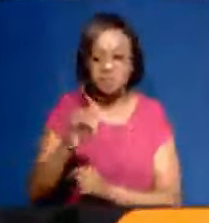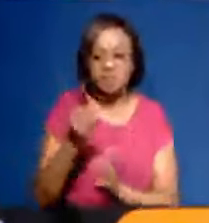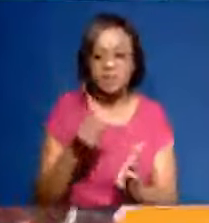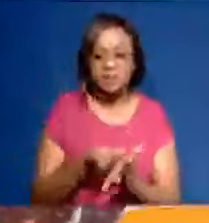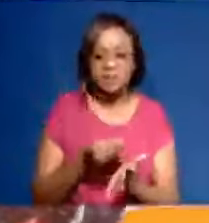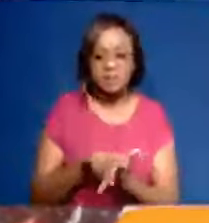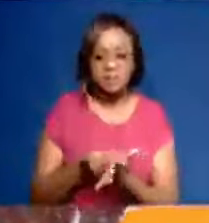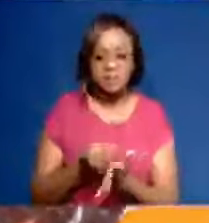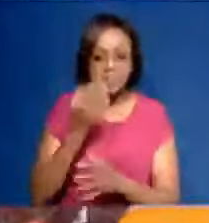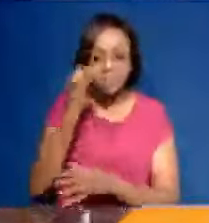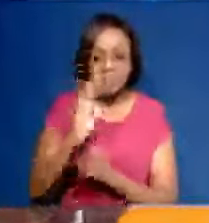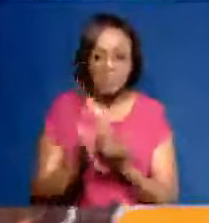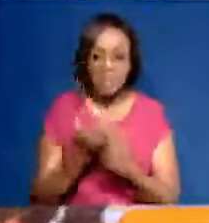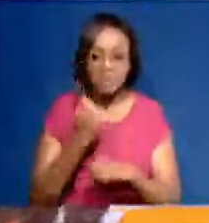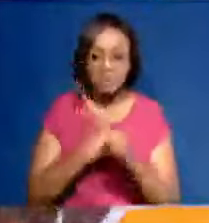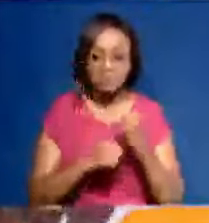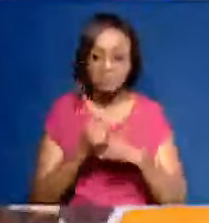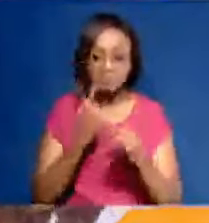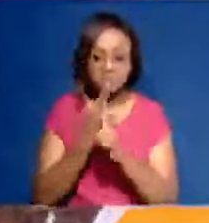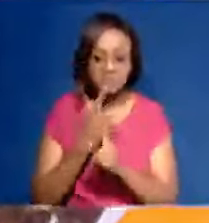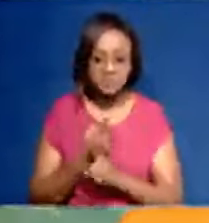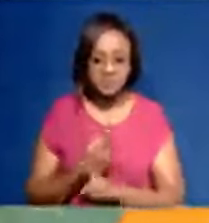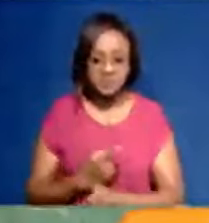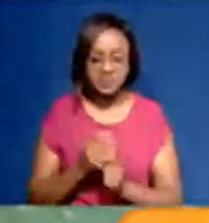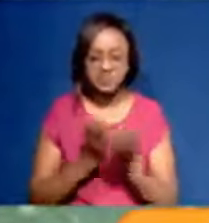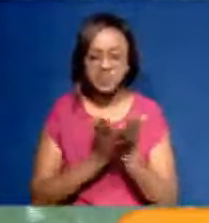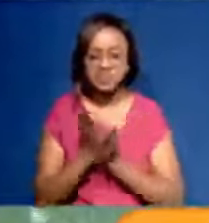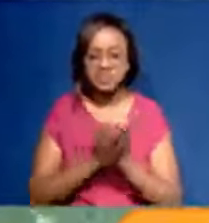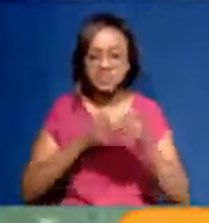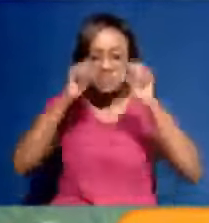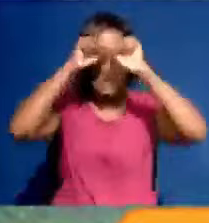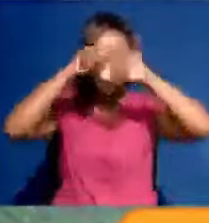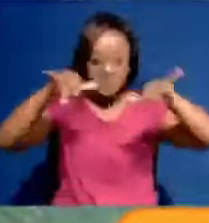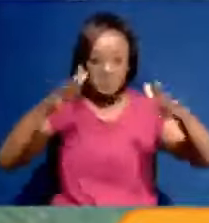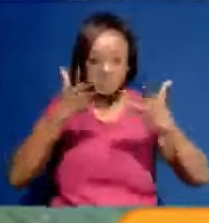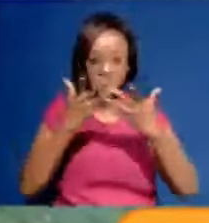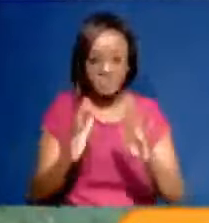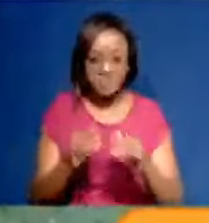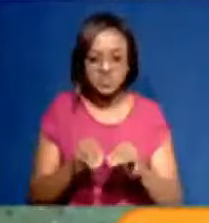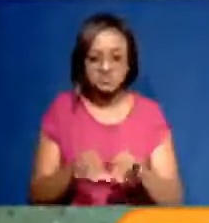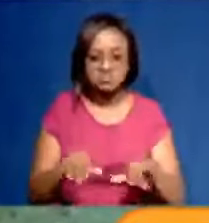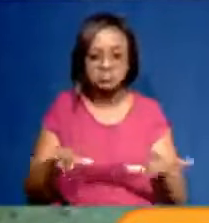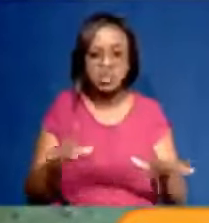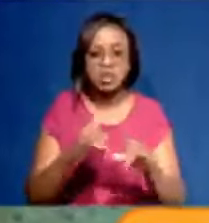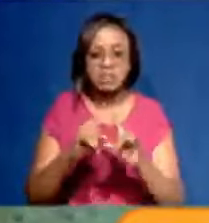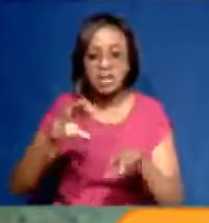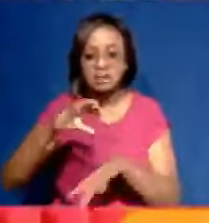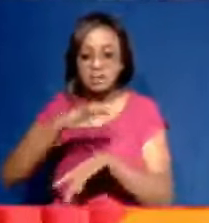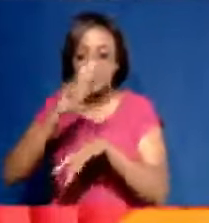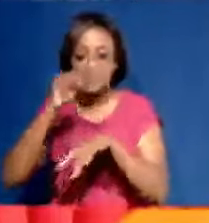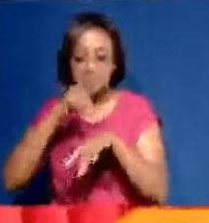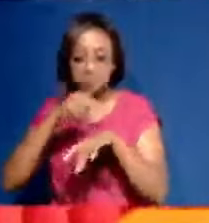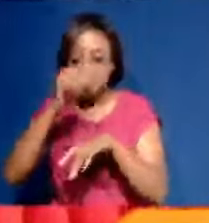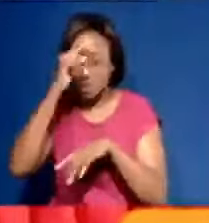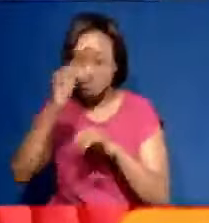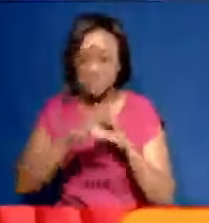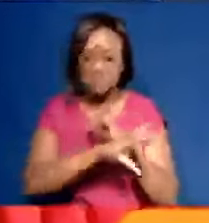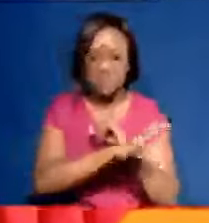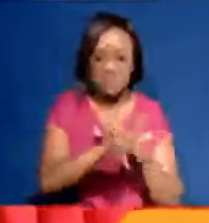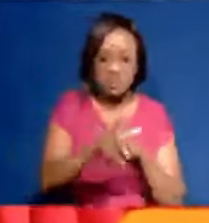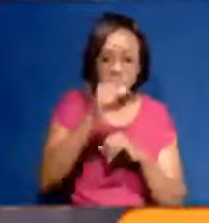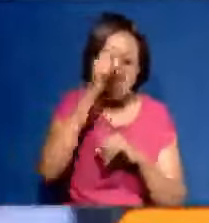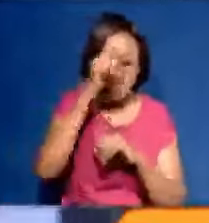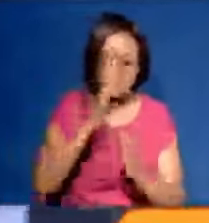ili kutekeleza shughuli zilizogatuliwa. Serikali kuu na magavana zimeshindwa kukubaliana kuhusu mgao huo, huku wizara ya